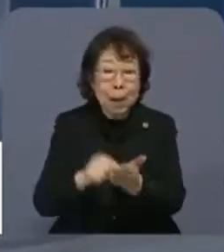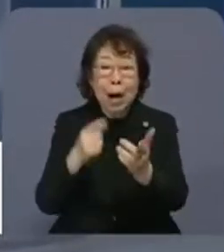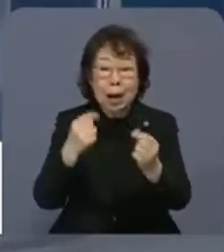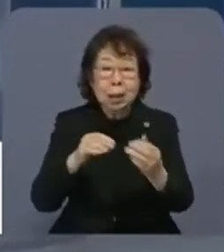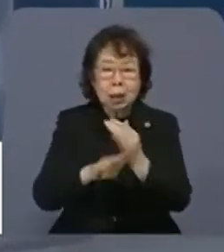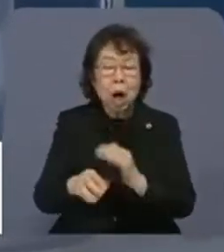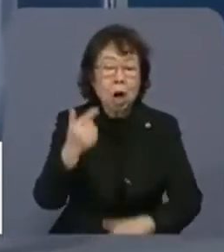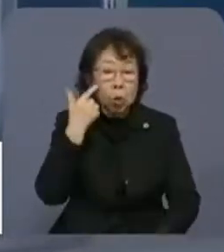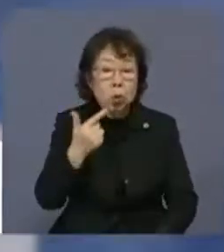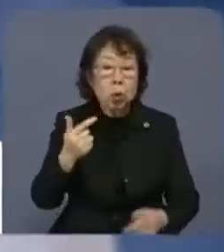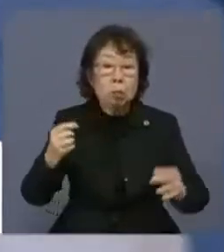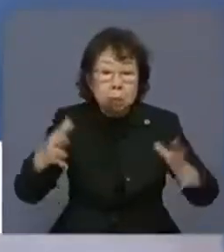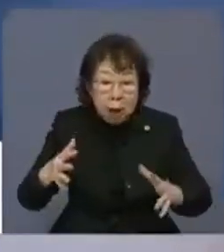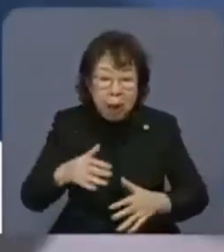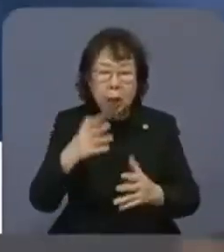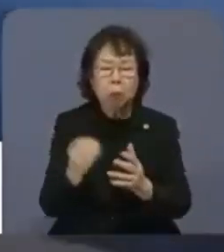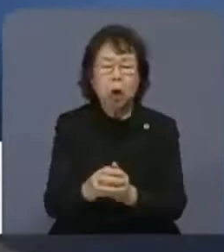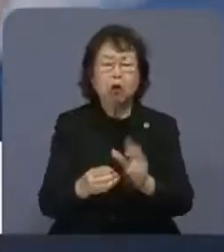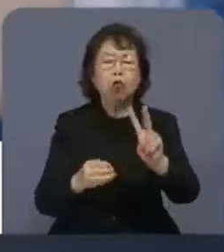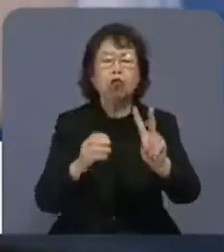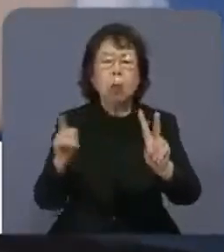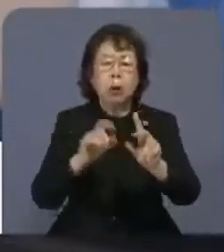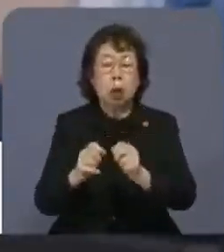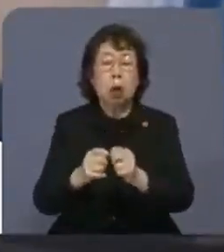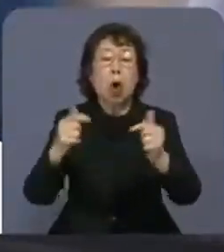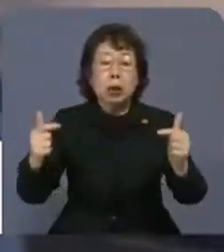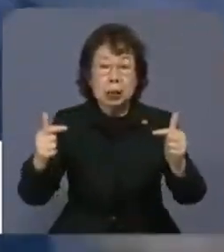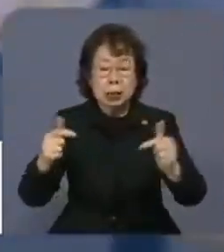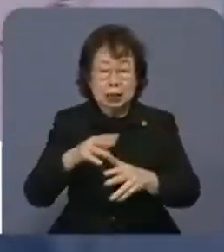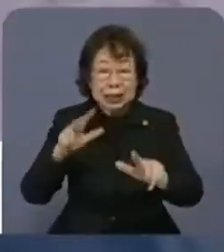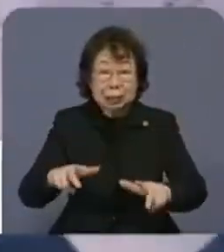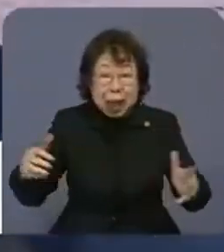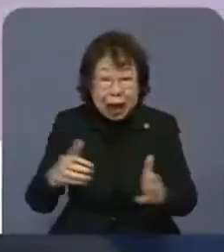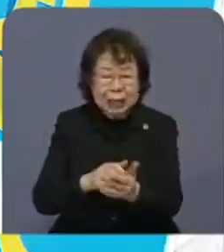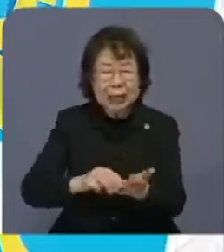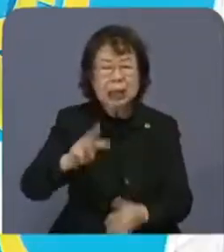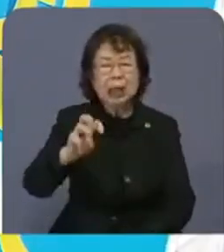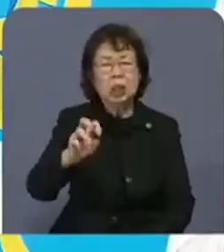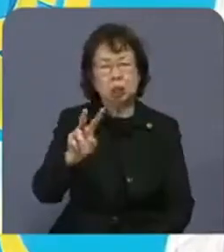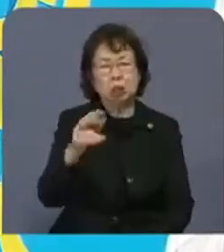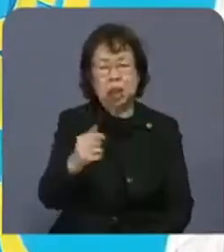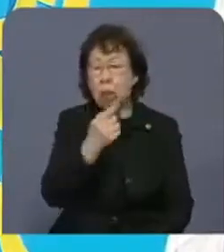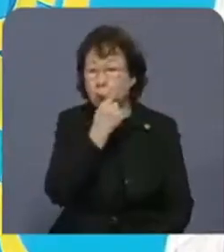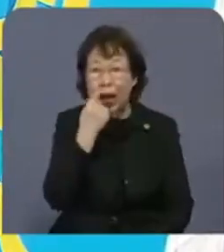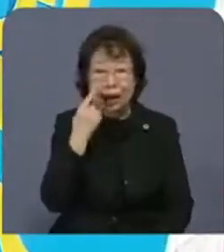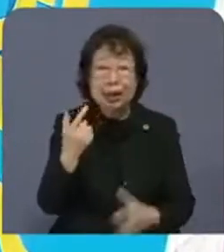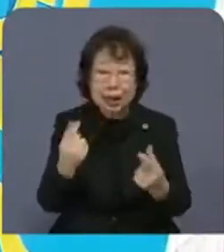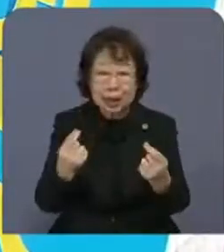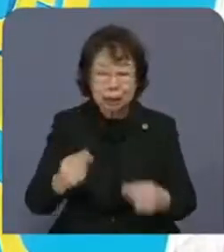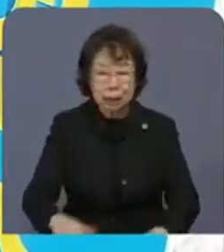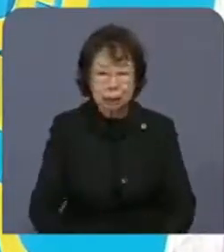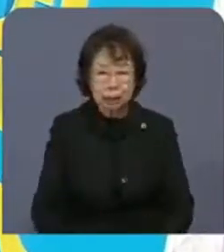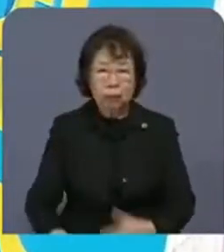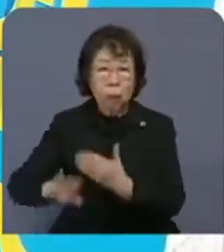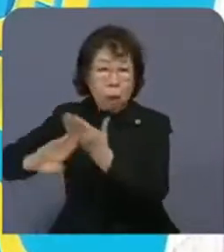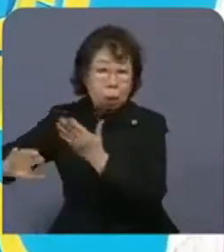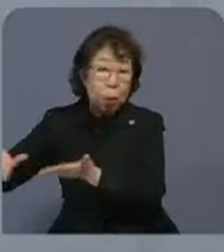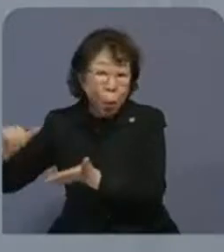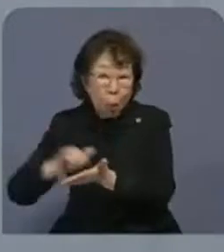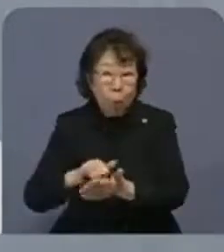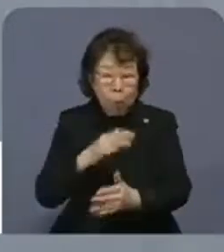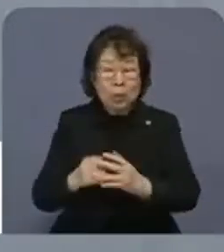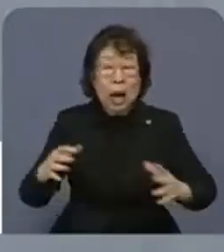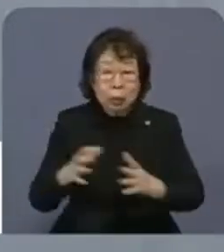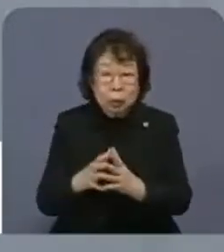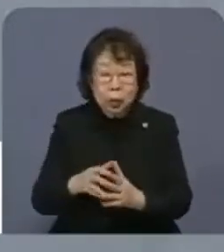여 3만의 누적 확진 자는 두 배를 훌쩍 뛰어넘어 지금까지 32명으로 확인됐습니다 해외 입국자 까지 더하면